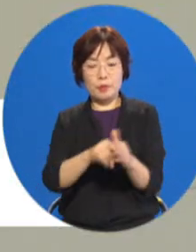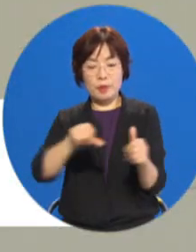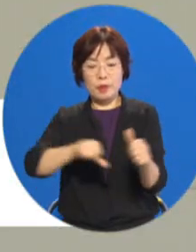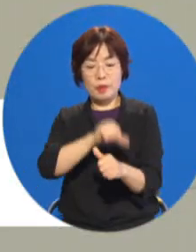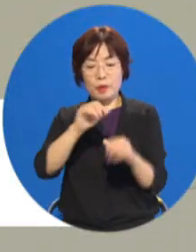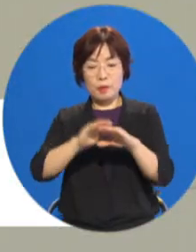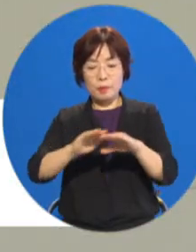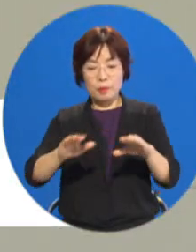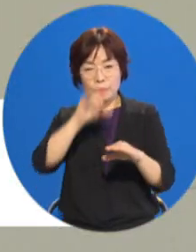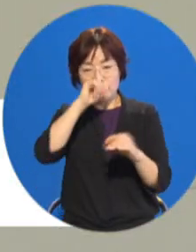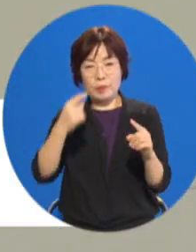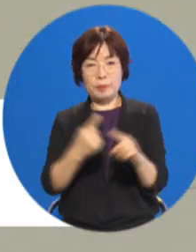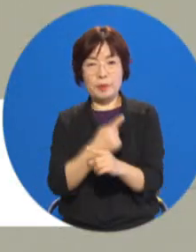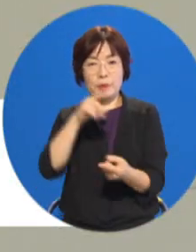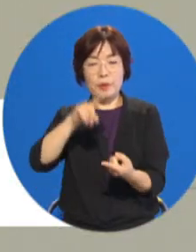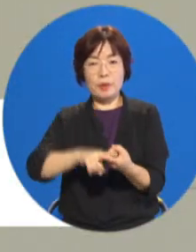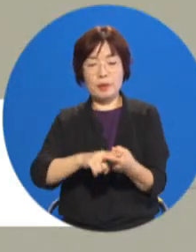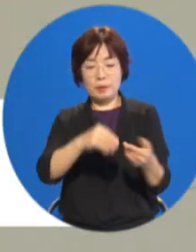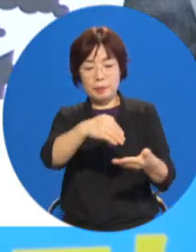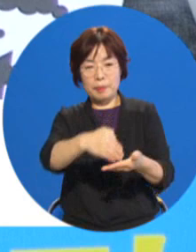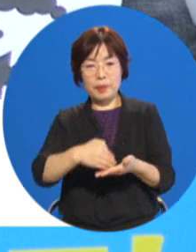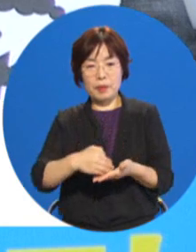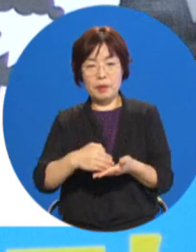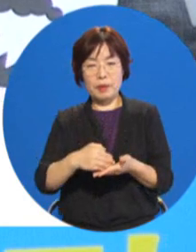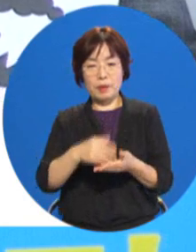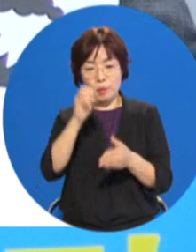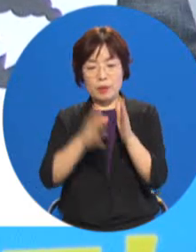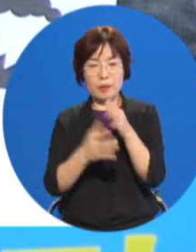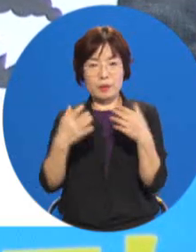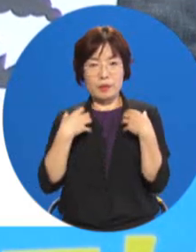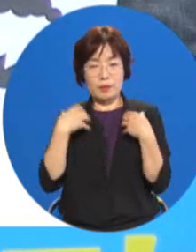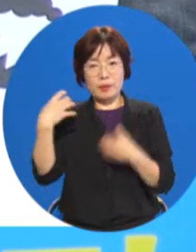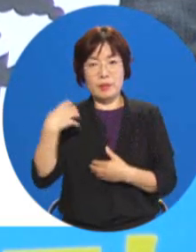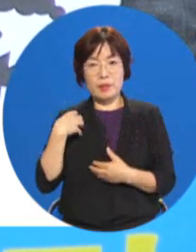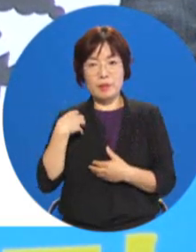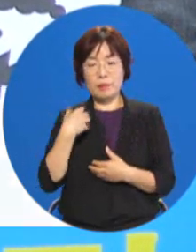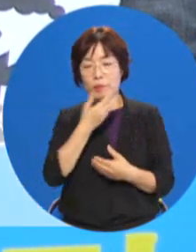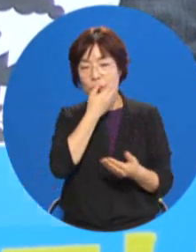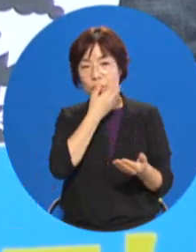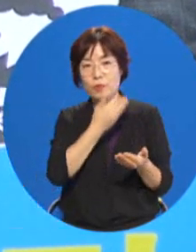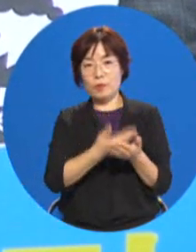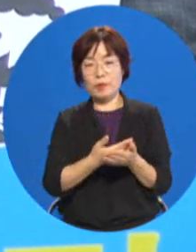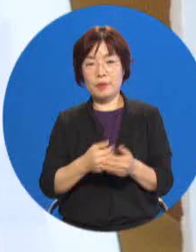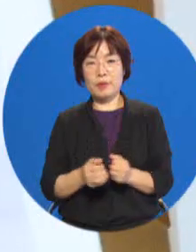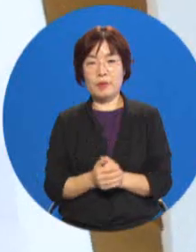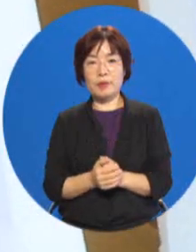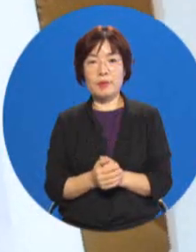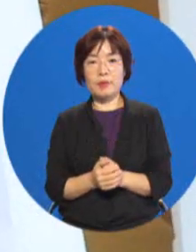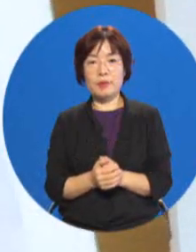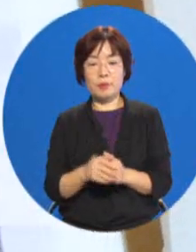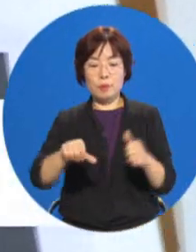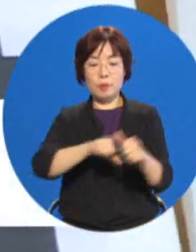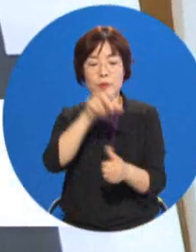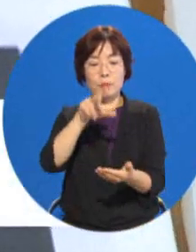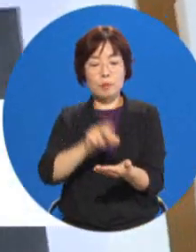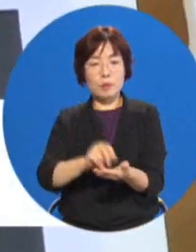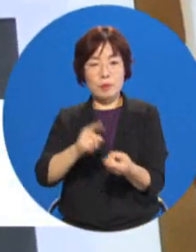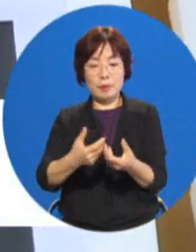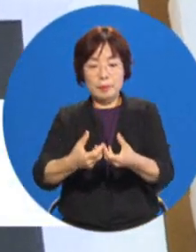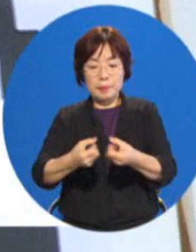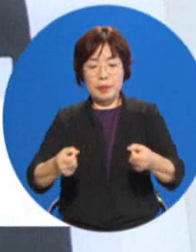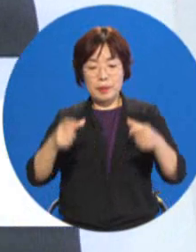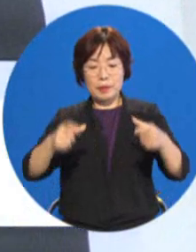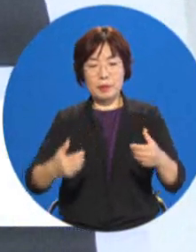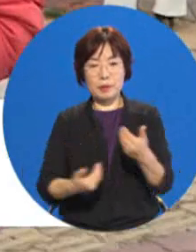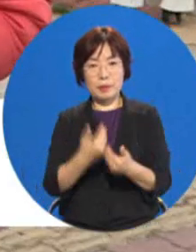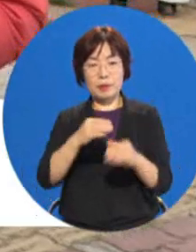개선 요구가 이어지고 있는 가운데 광양시의 역할론이 주목받을 수밖에 없기 때문입니다. 이에 따라 환경 문제로 양분된 지역